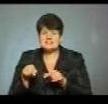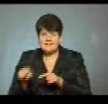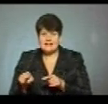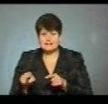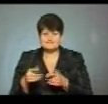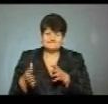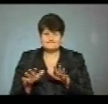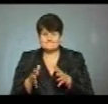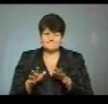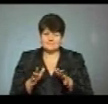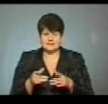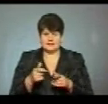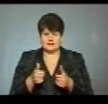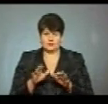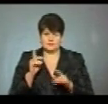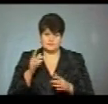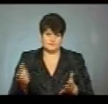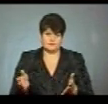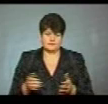гарно, скажімо, орієнтується.